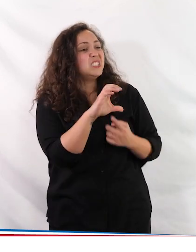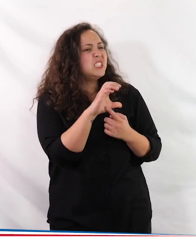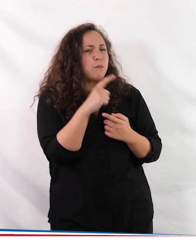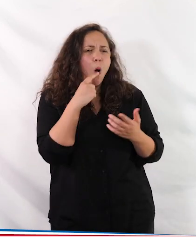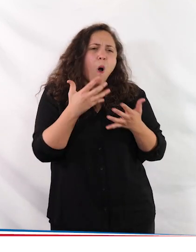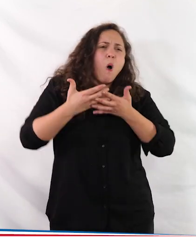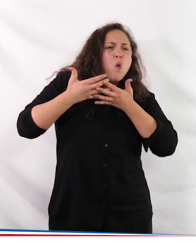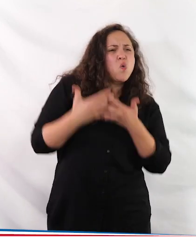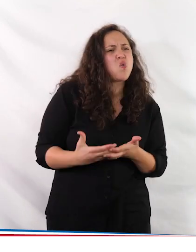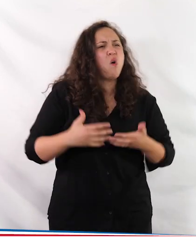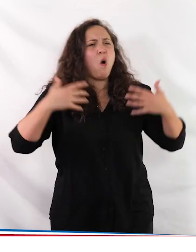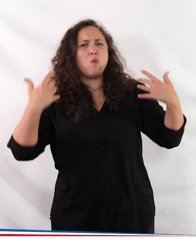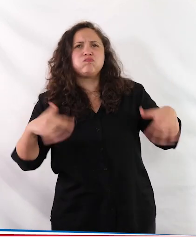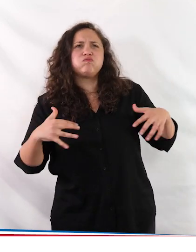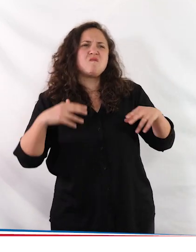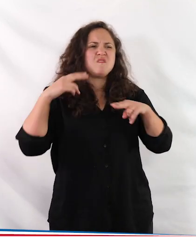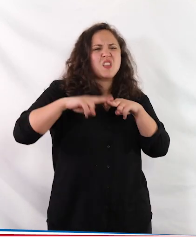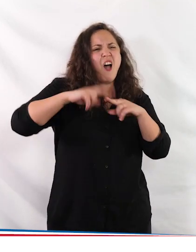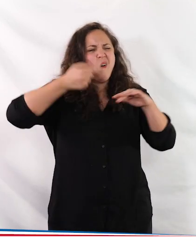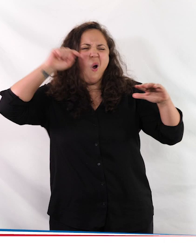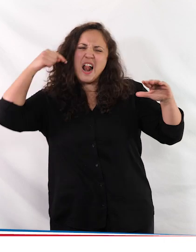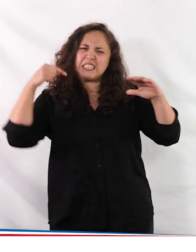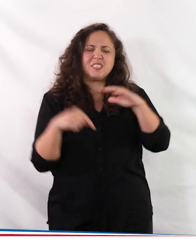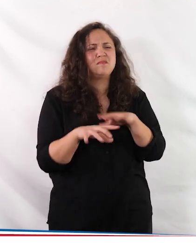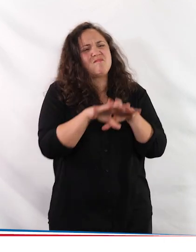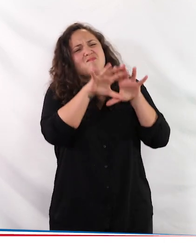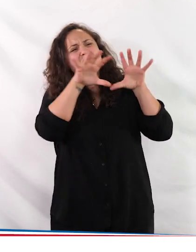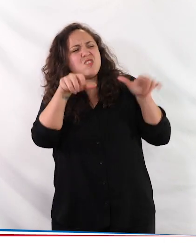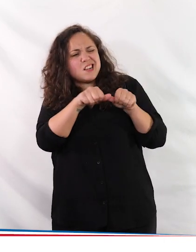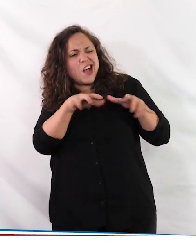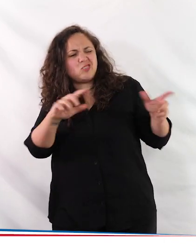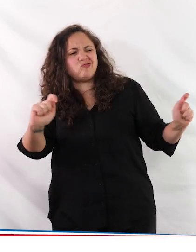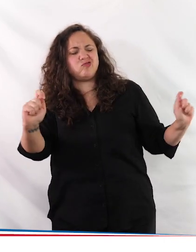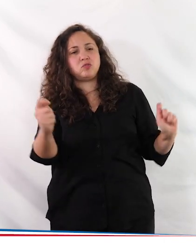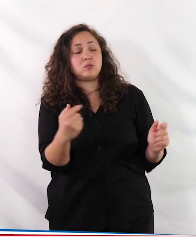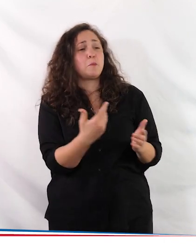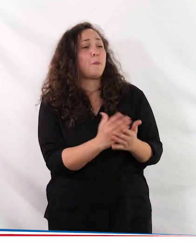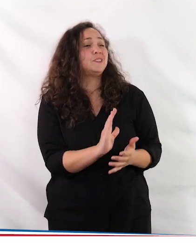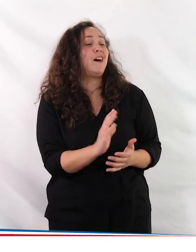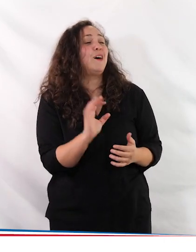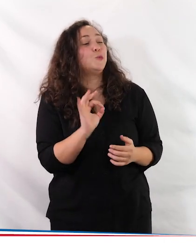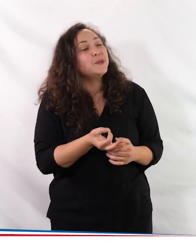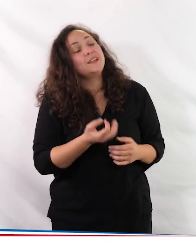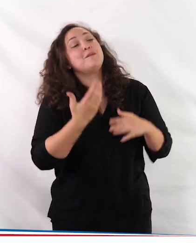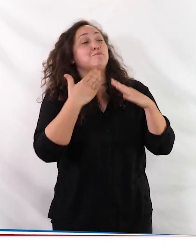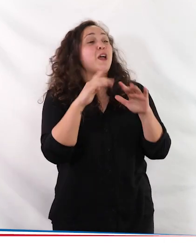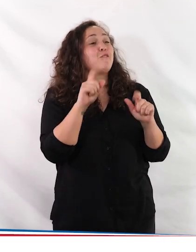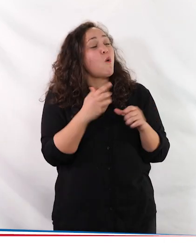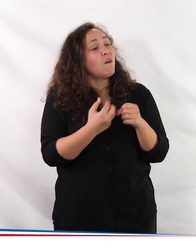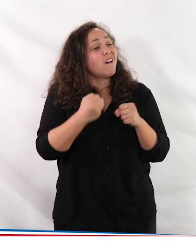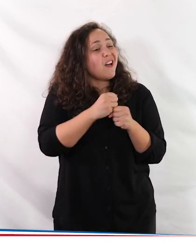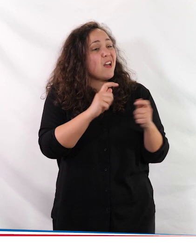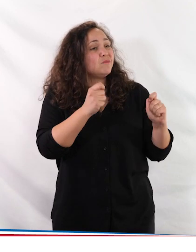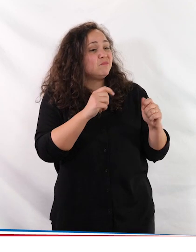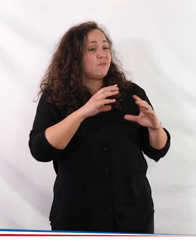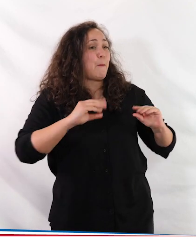des investissements d'infrastructures lourdes qui nécessitent de changer profondément le réseau, mais en revanche,